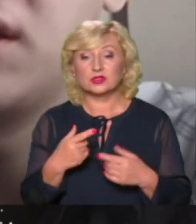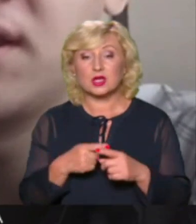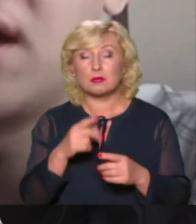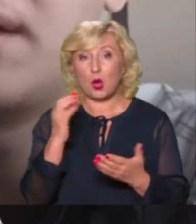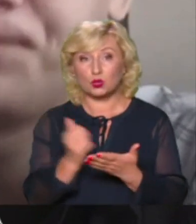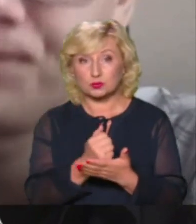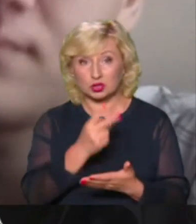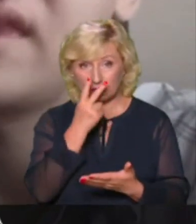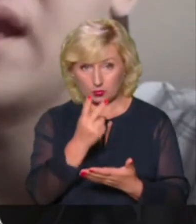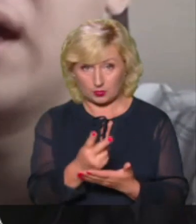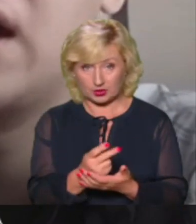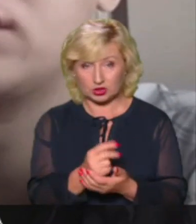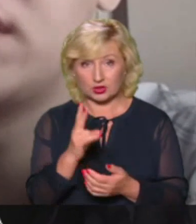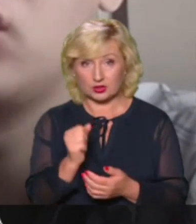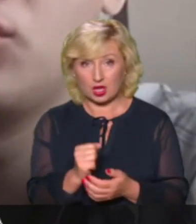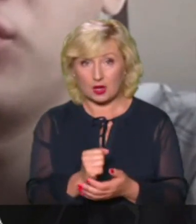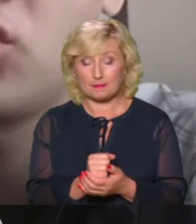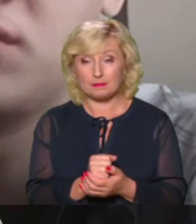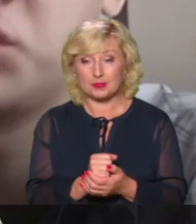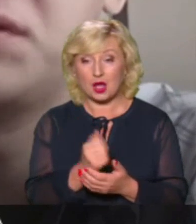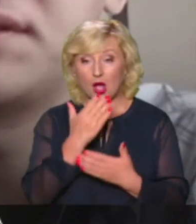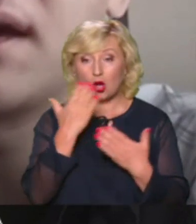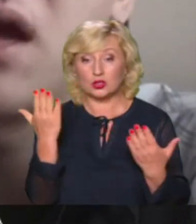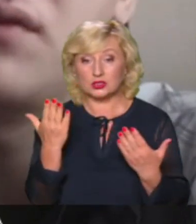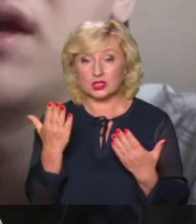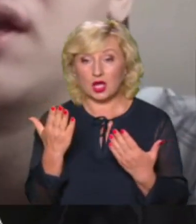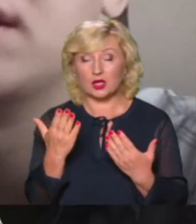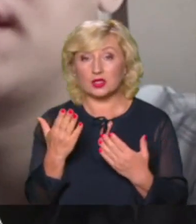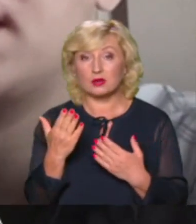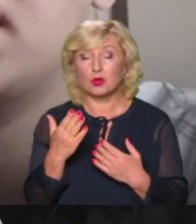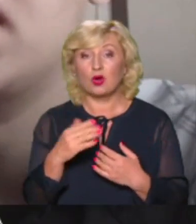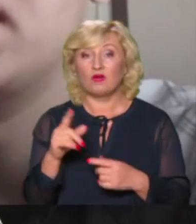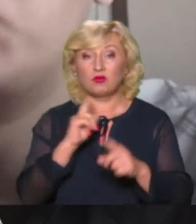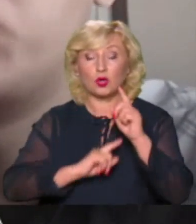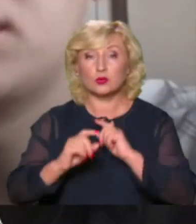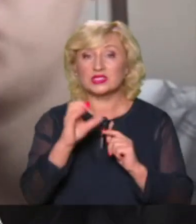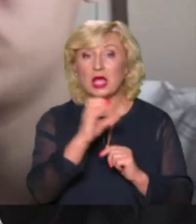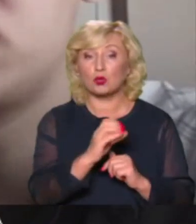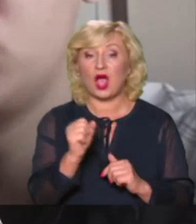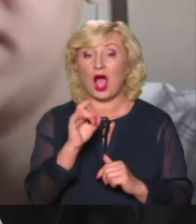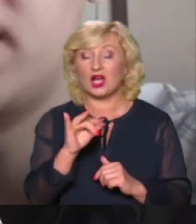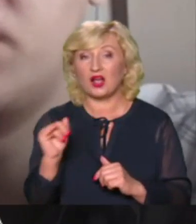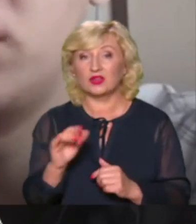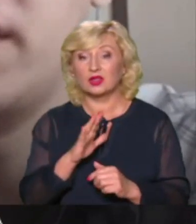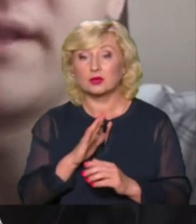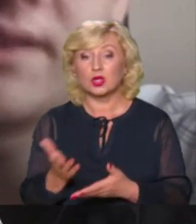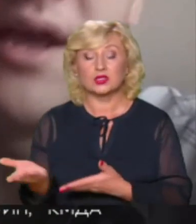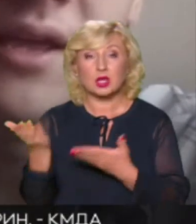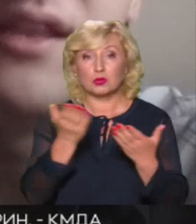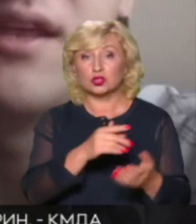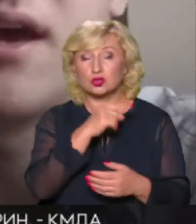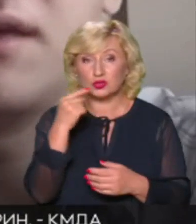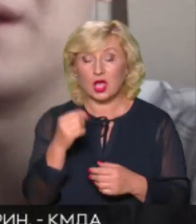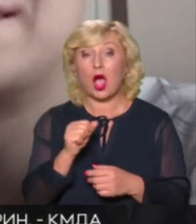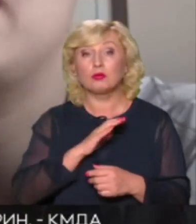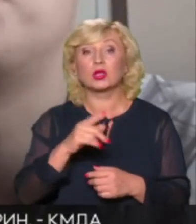побачили на останньому форумі в Саудівській Аравії, де не була запрошена Росія, але були і Китай, і